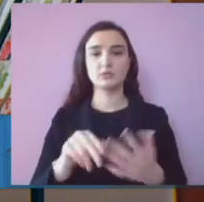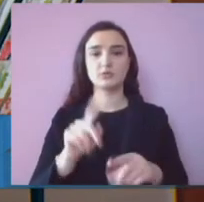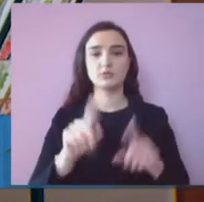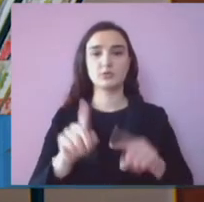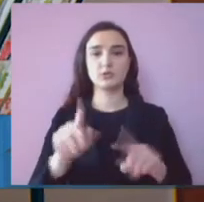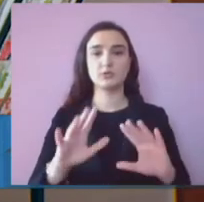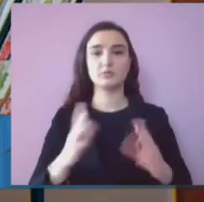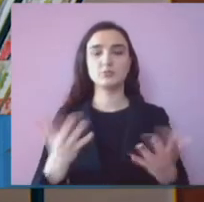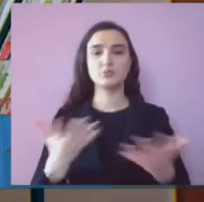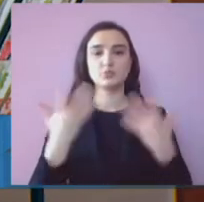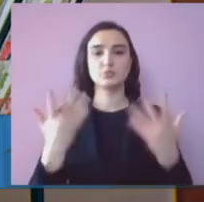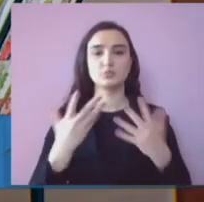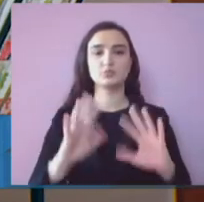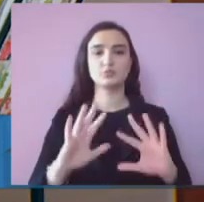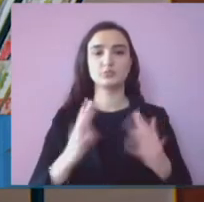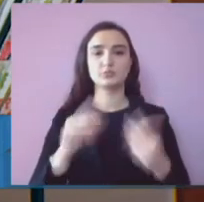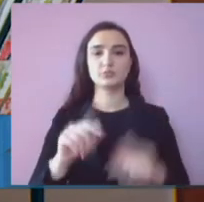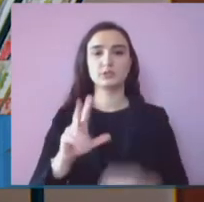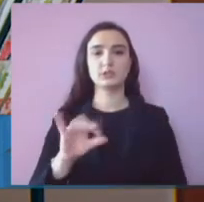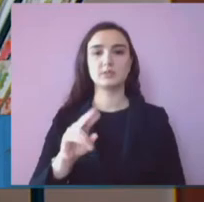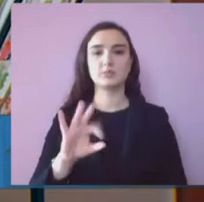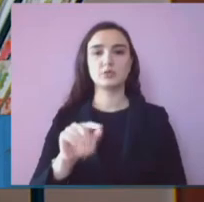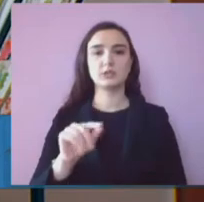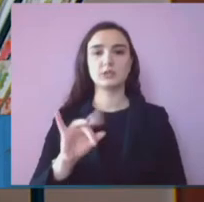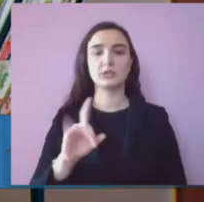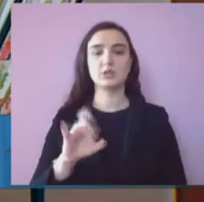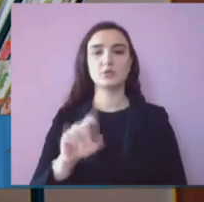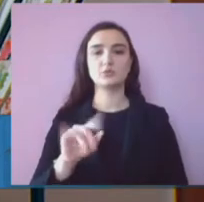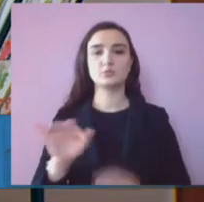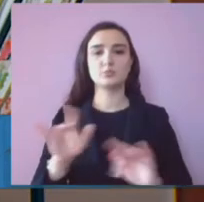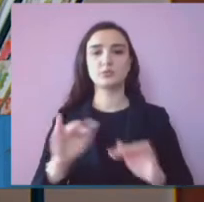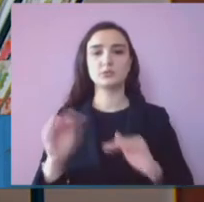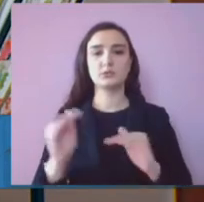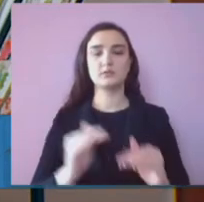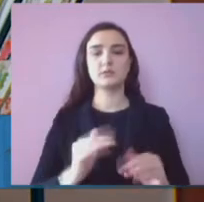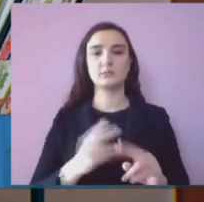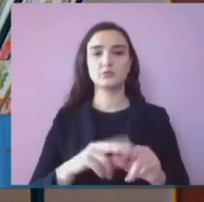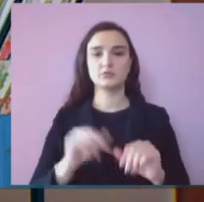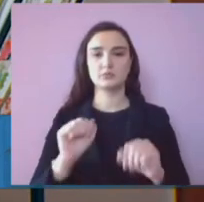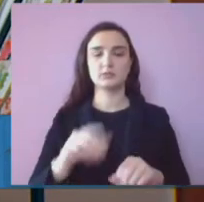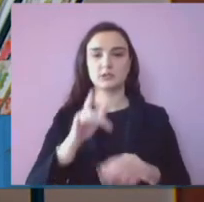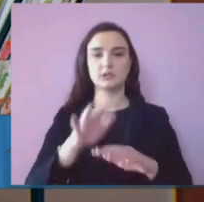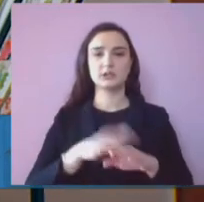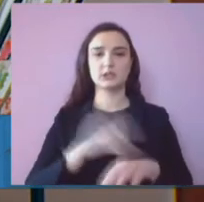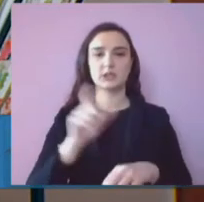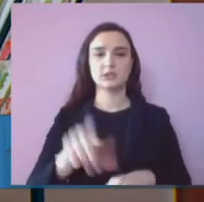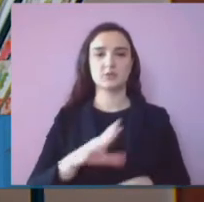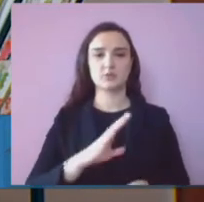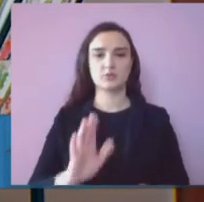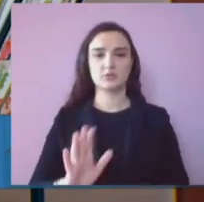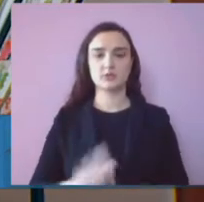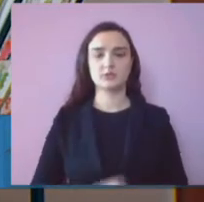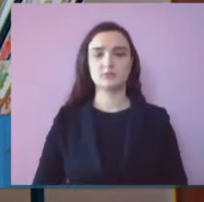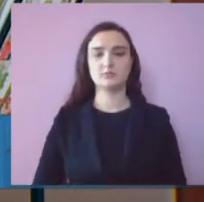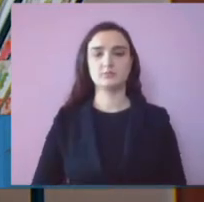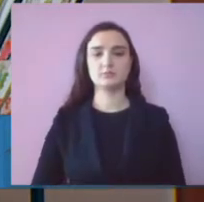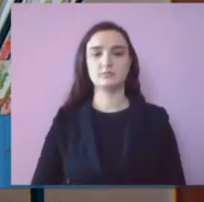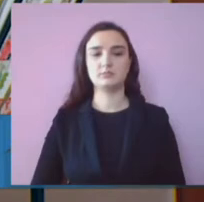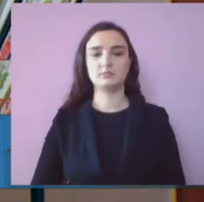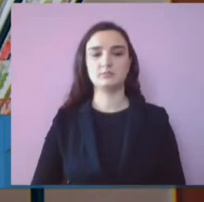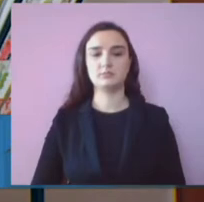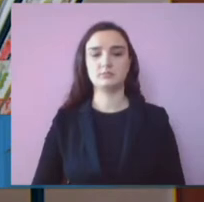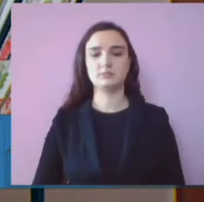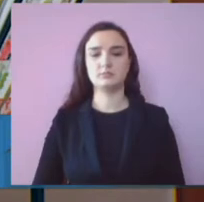შემთხვევებში ჰიპოთიროიდოზი, ანუ ფუნქციის დაქვეითება შეიძლება დიდხანს პაციენტს არ აღმოაჩნდეს. მაგრამ თუ კი ასეთი